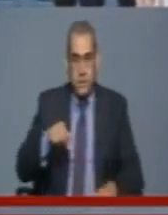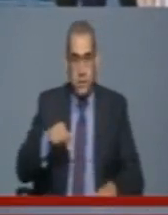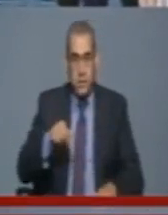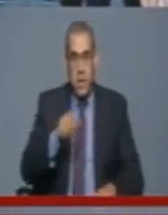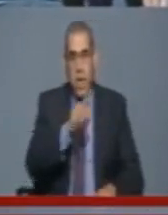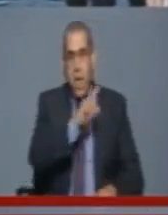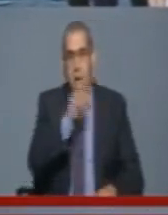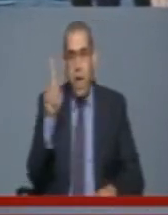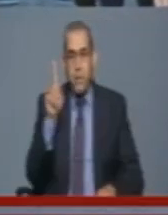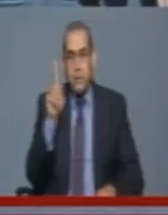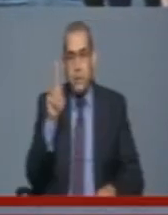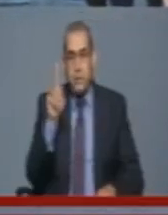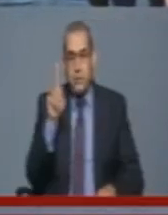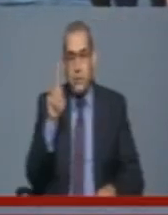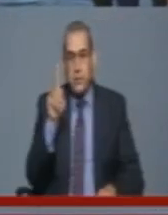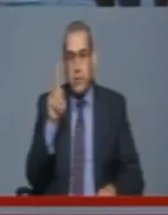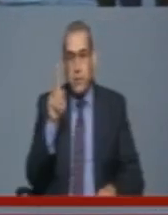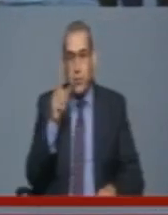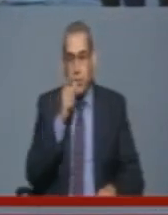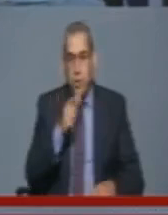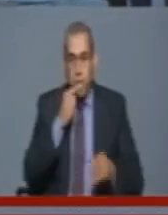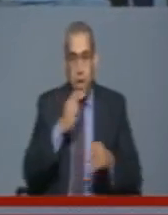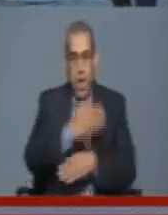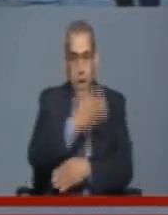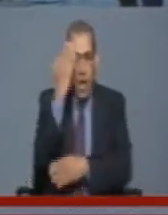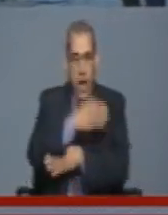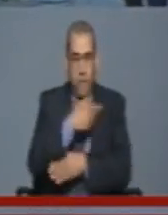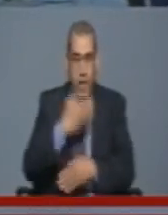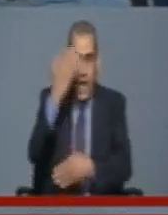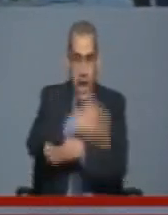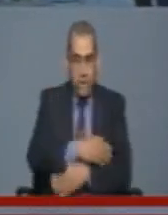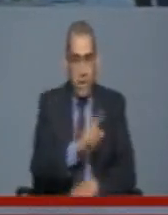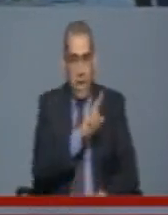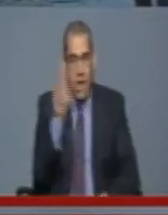تغلق معبر رفح ابدا. النقطة دي مهمة قوي.